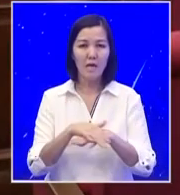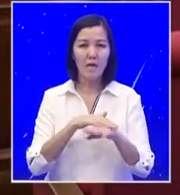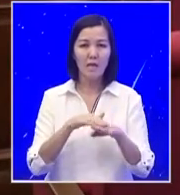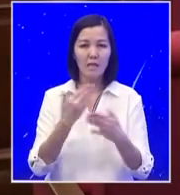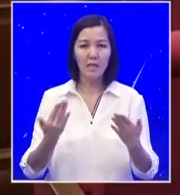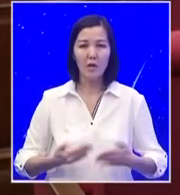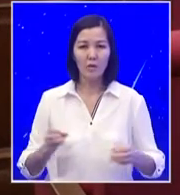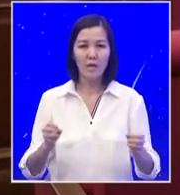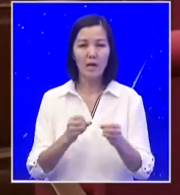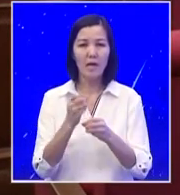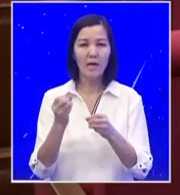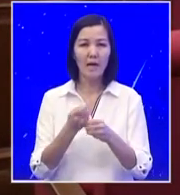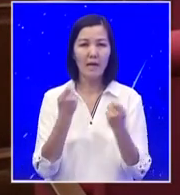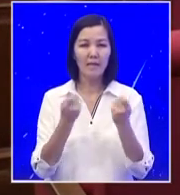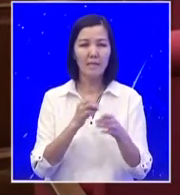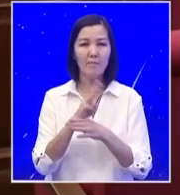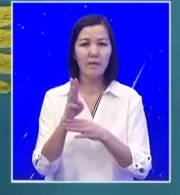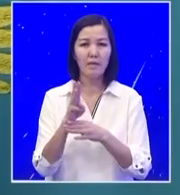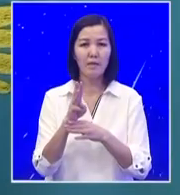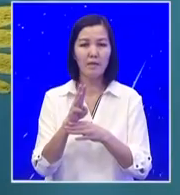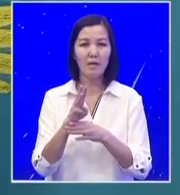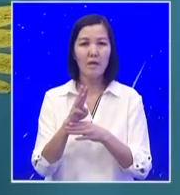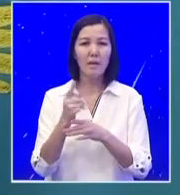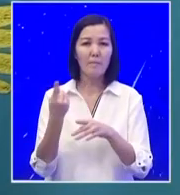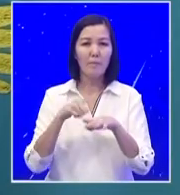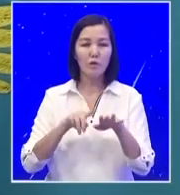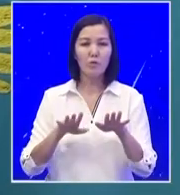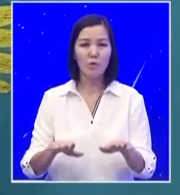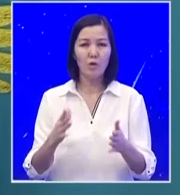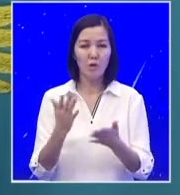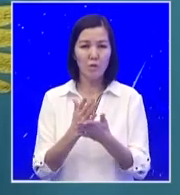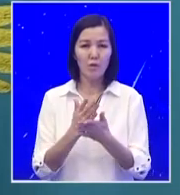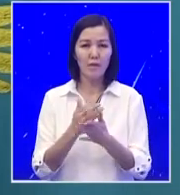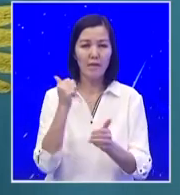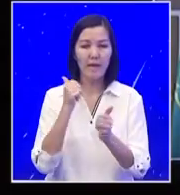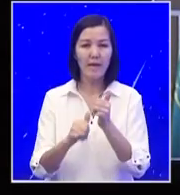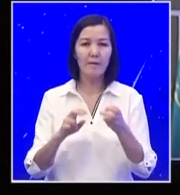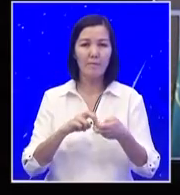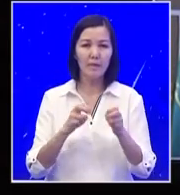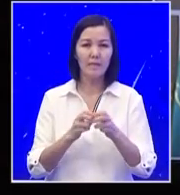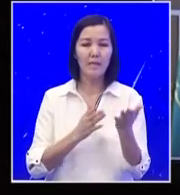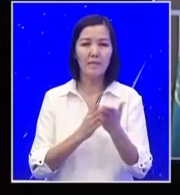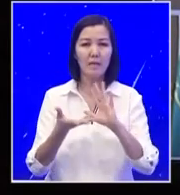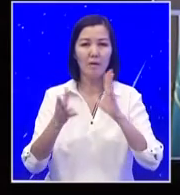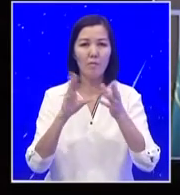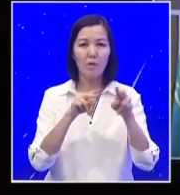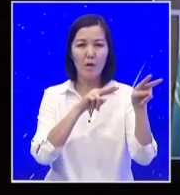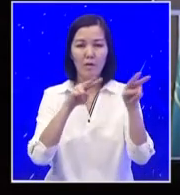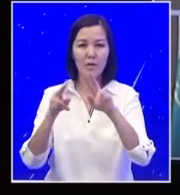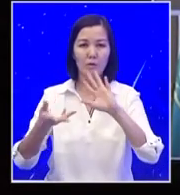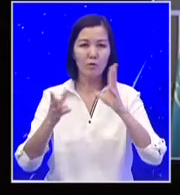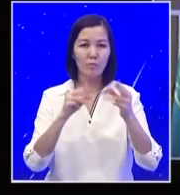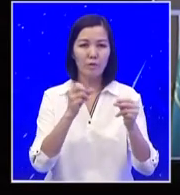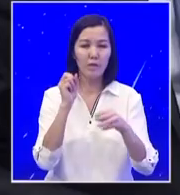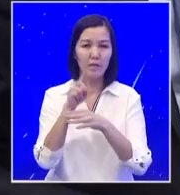жағынан аз қамтылғандарын қамтамасыз ету мәселелері бірінші орынға қойылды. Сондай-ақ әр мәселе сала бойынша мониторинг жұмыстарын